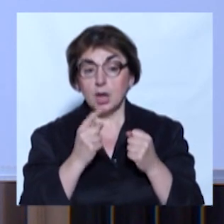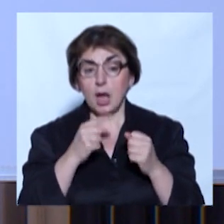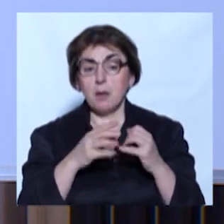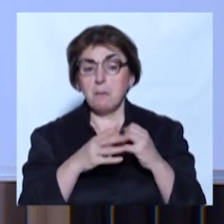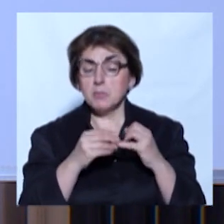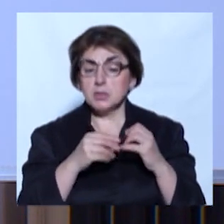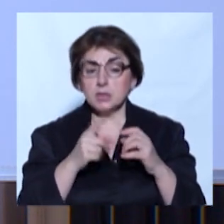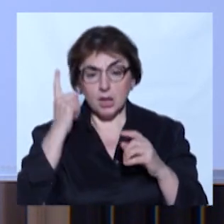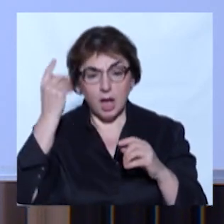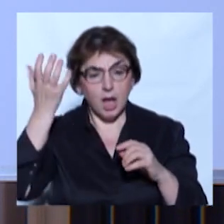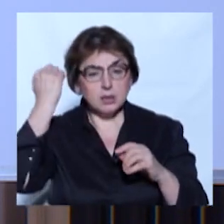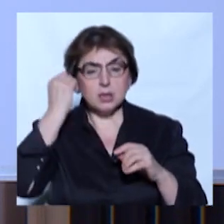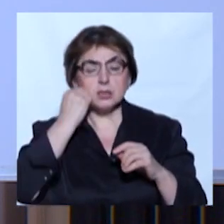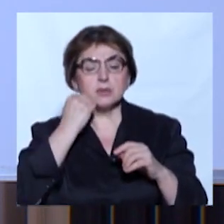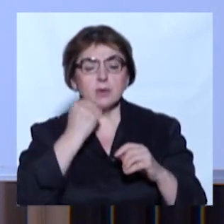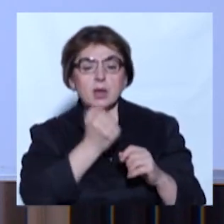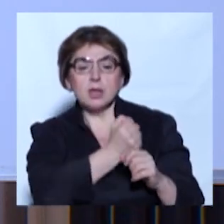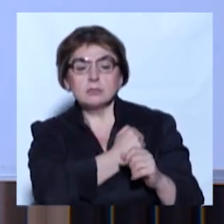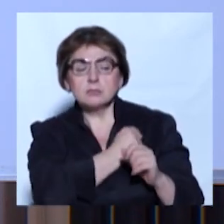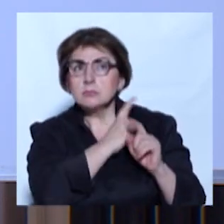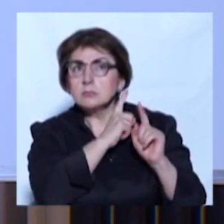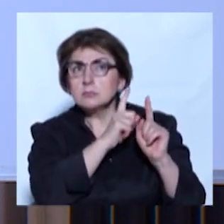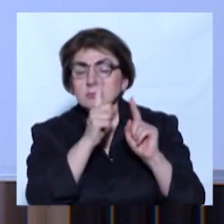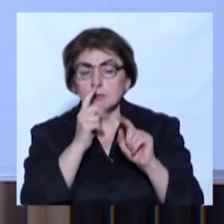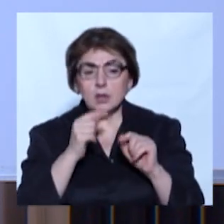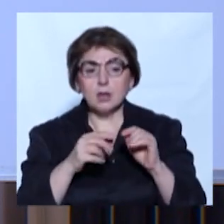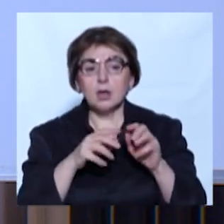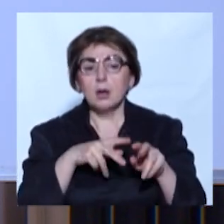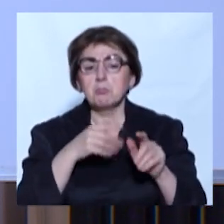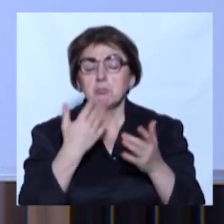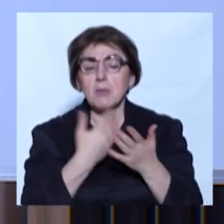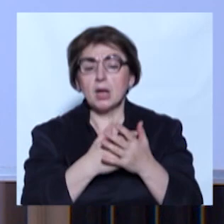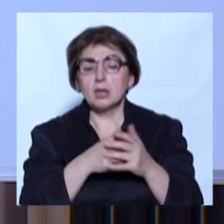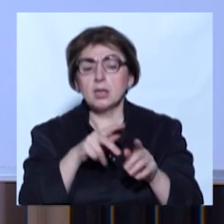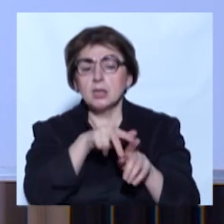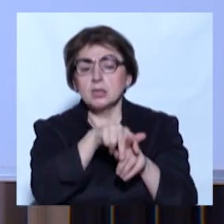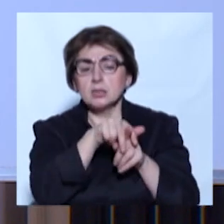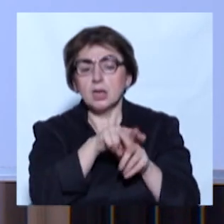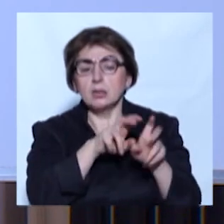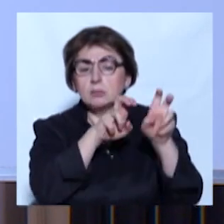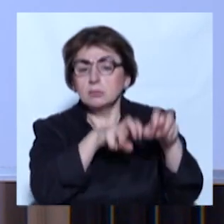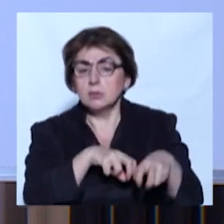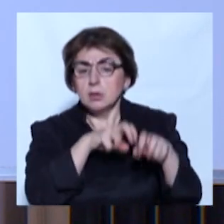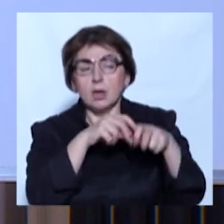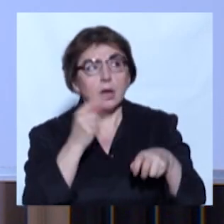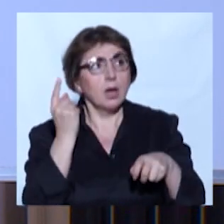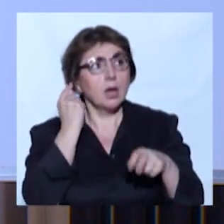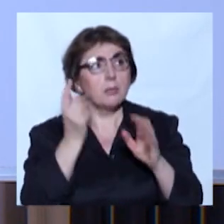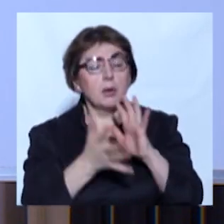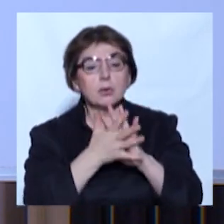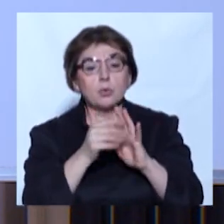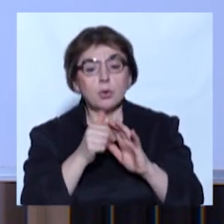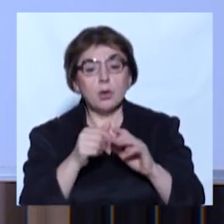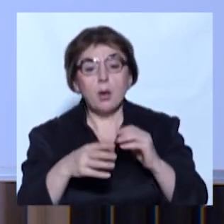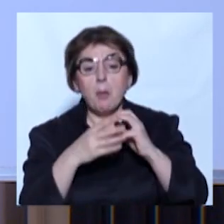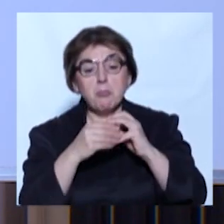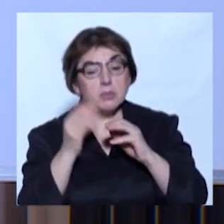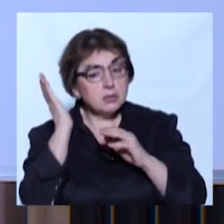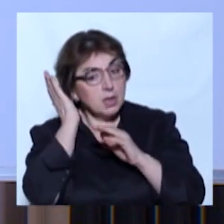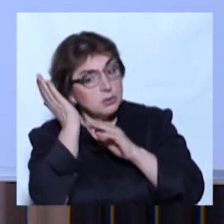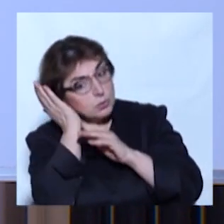მიწას ადებდნენ ხოლმე ყურს რომ მოახლოებული აი ცხენების ფლოქვების ხმა გაეგოთ. Მე მინდა რომ